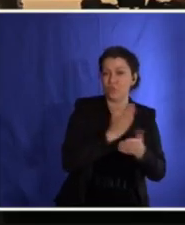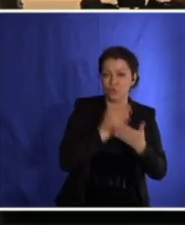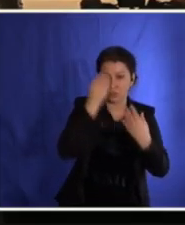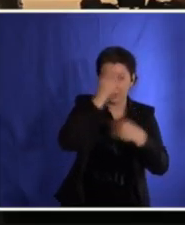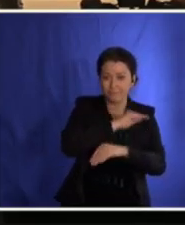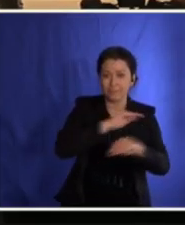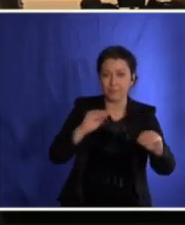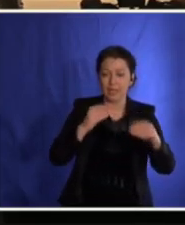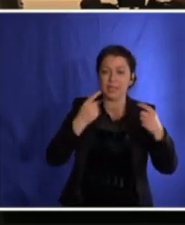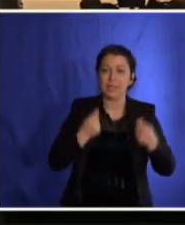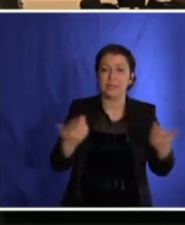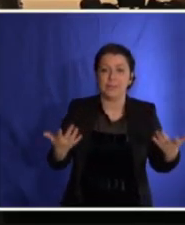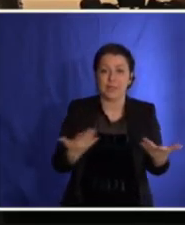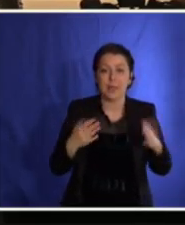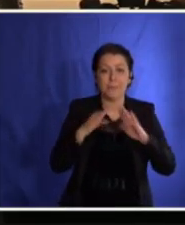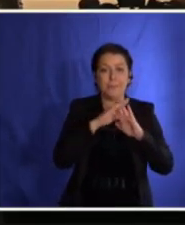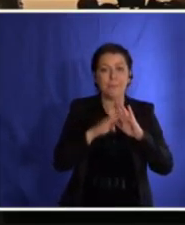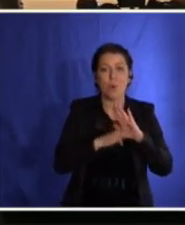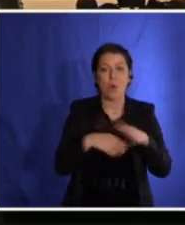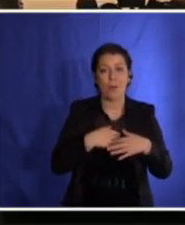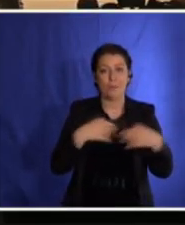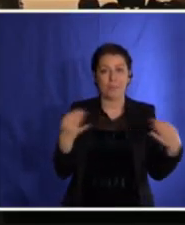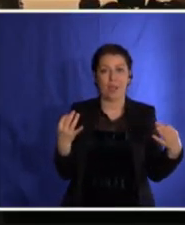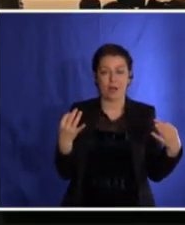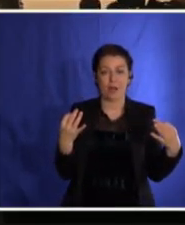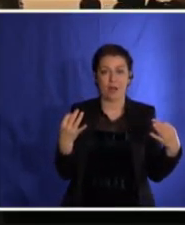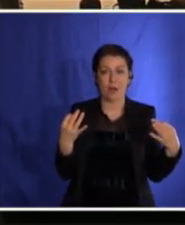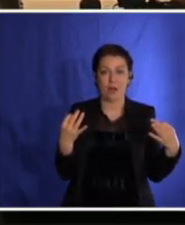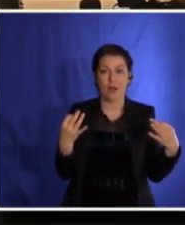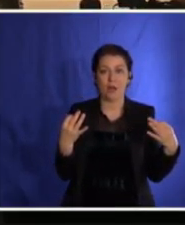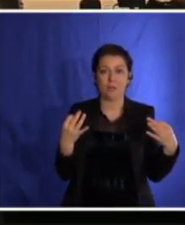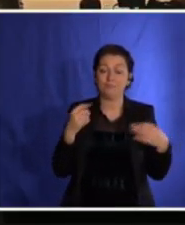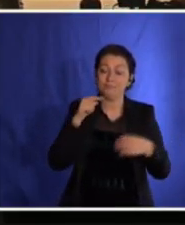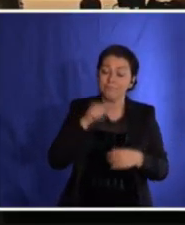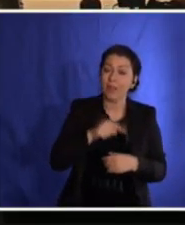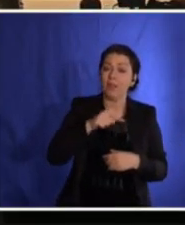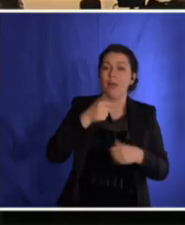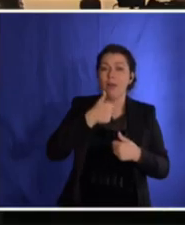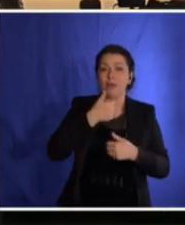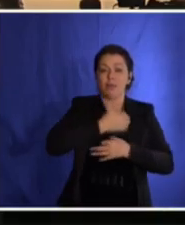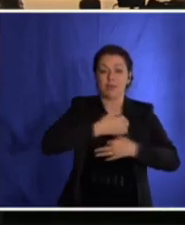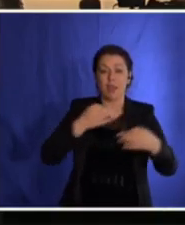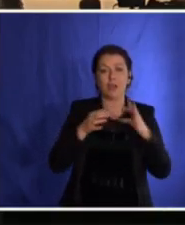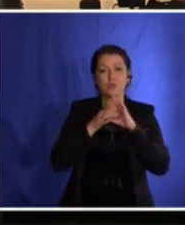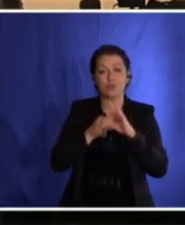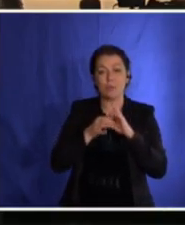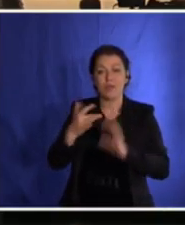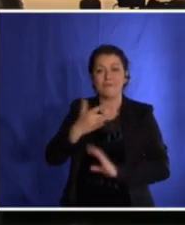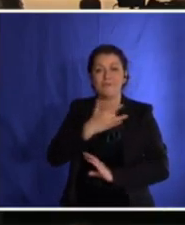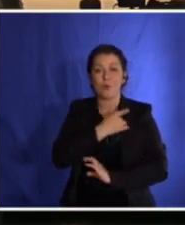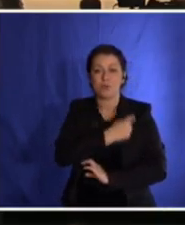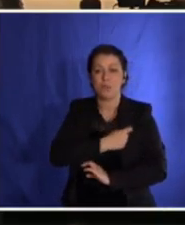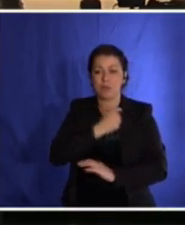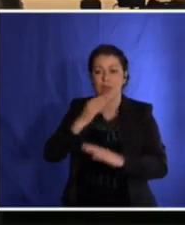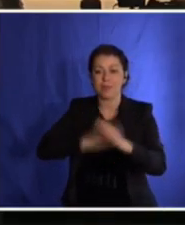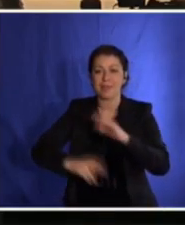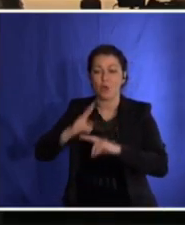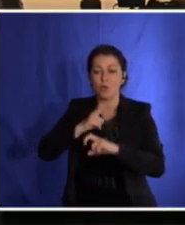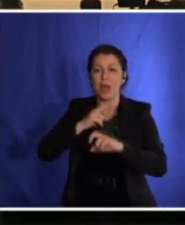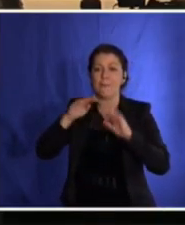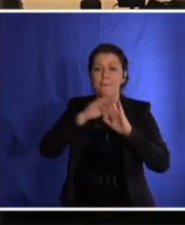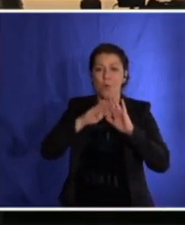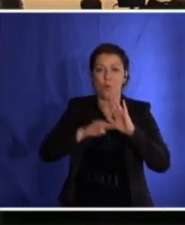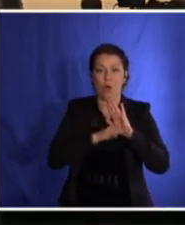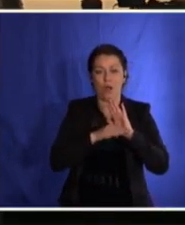einen Programmtag geben. Einen Tag, wo wir uns ausschließlich mit dem Programm der Volkspartei Niederösterreich beschäftigen, wo es darum geht,